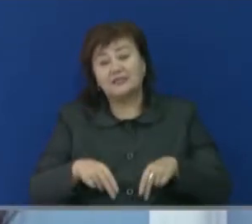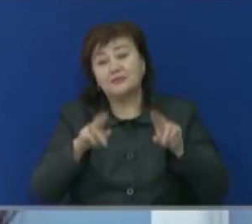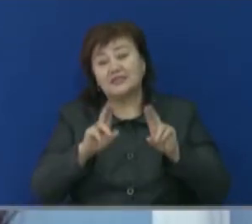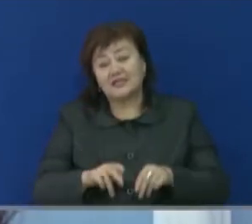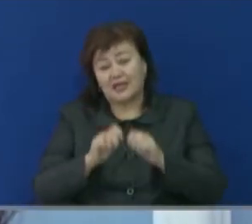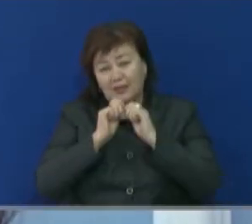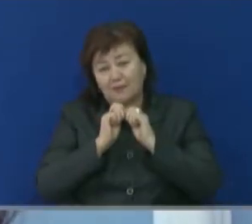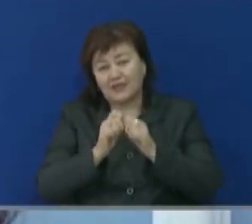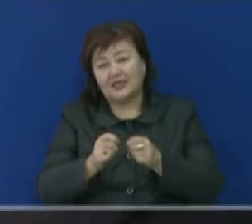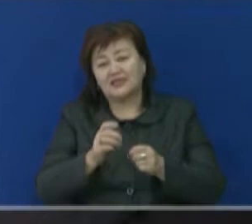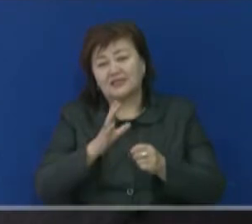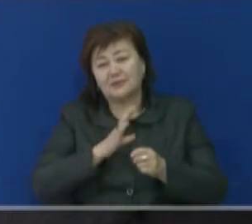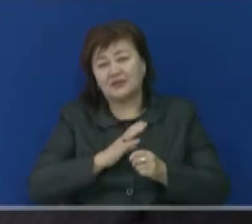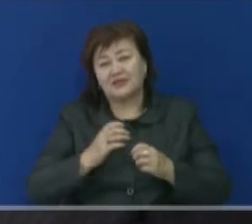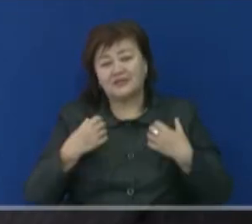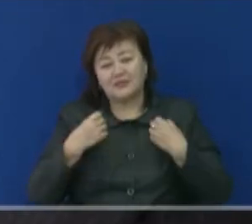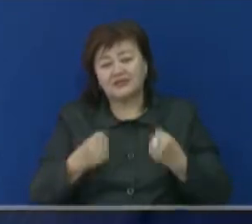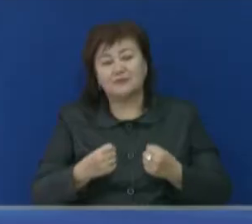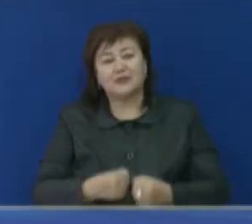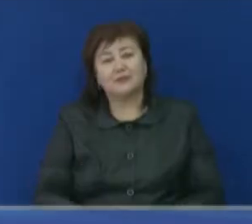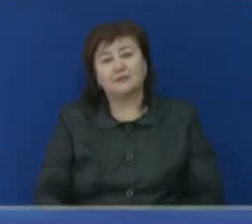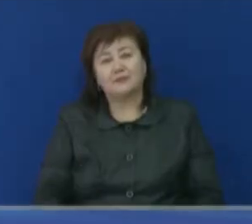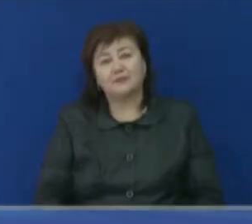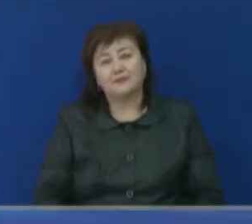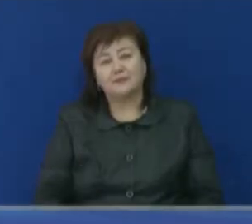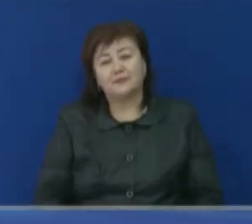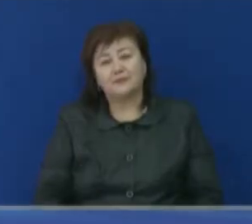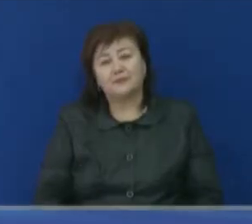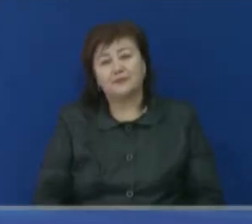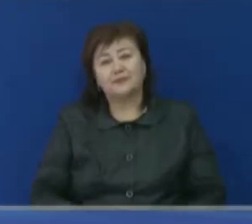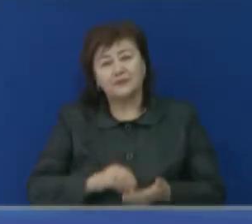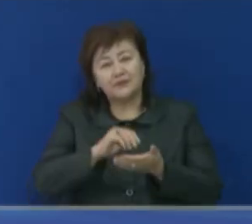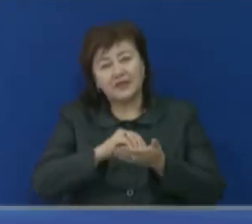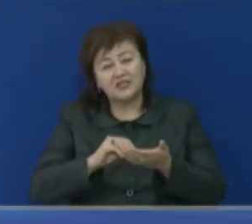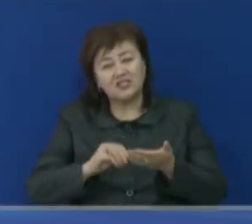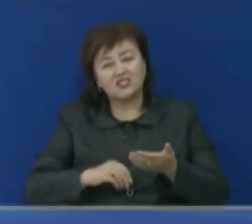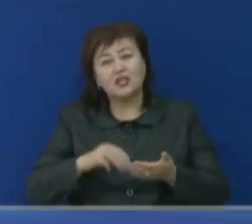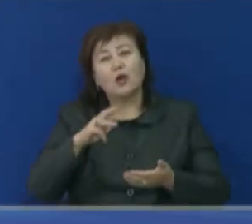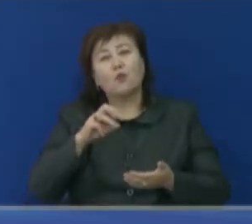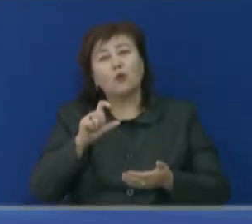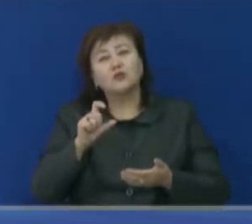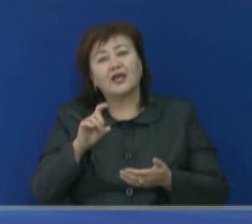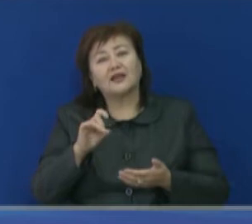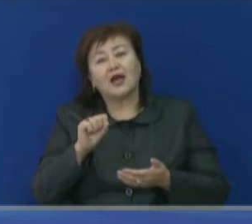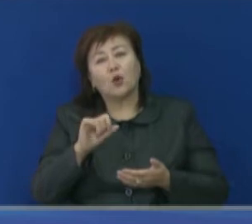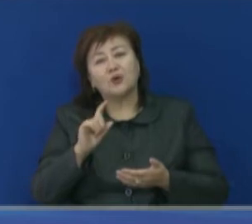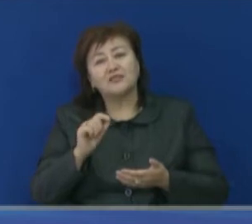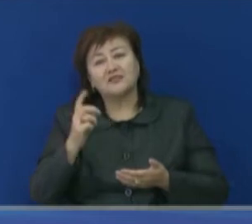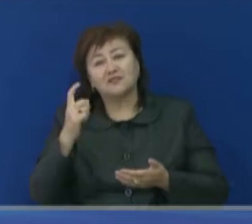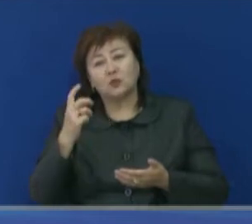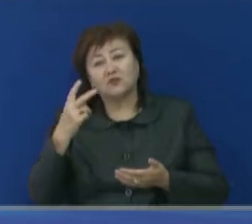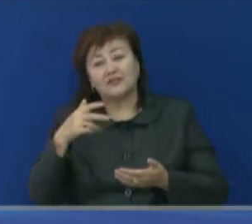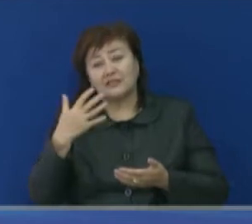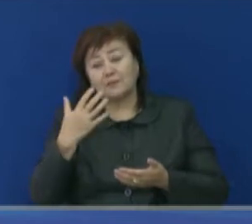марапатталды. Рүстем Қайратұлы, Семей телеарнасы. Жазушы Мұхтар Әуезовтің 125 жылдық мерейтойына орай